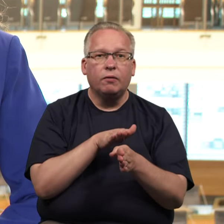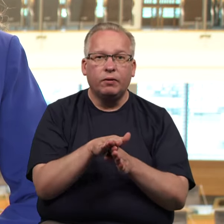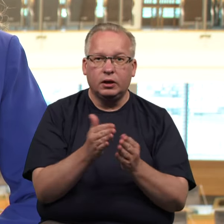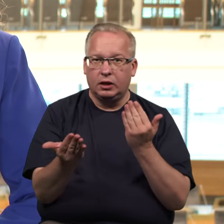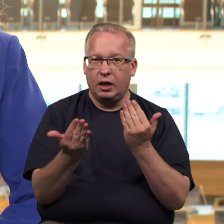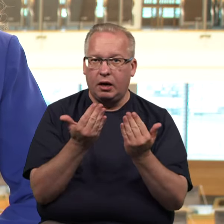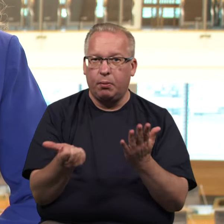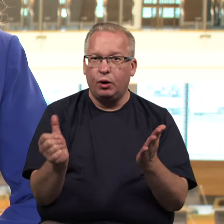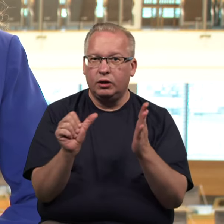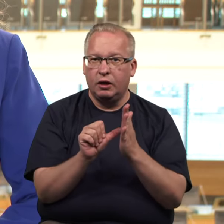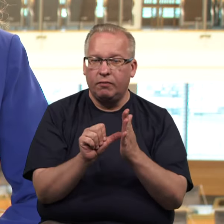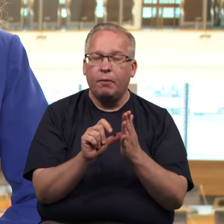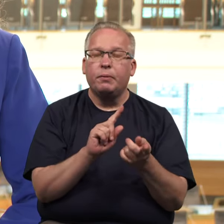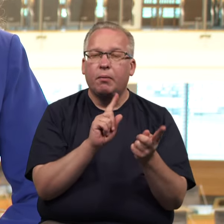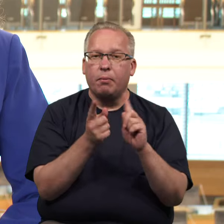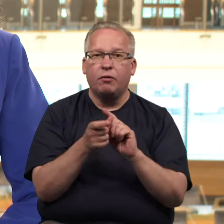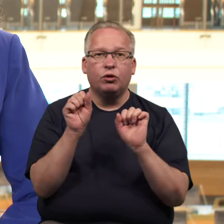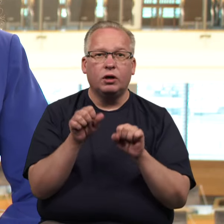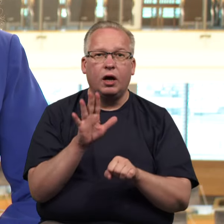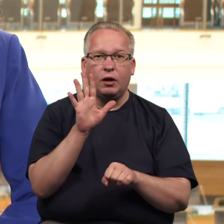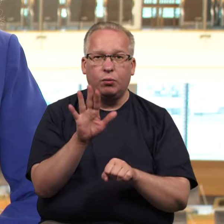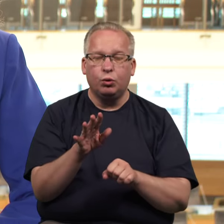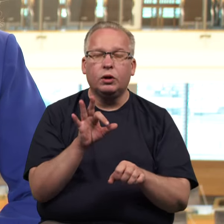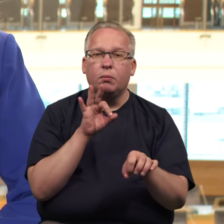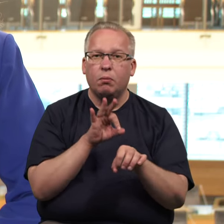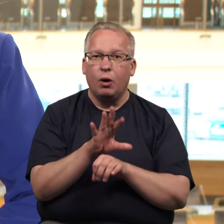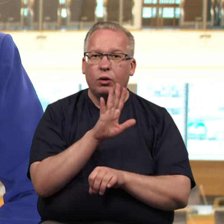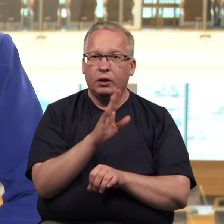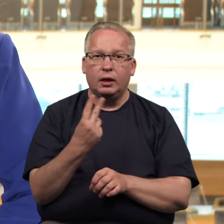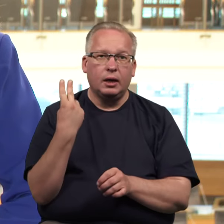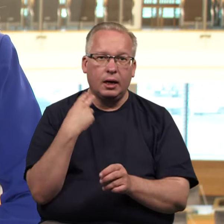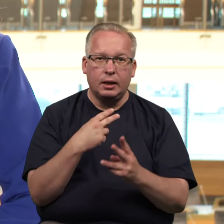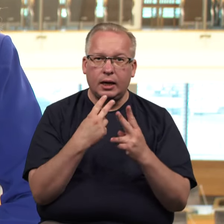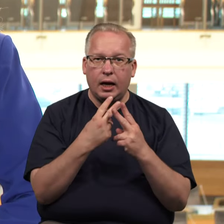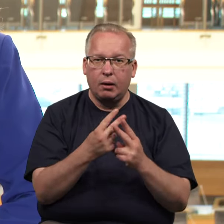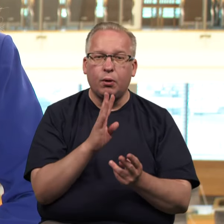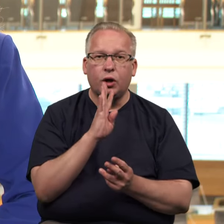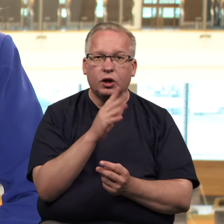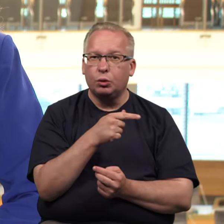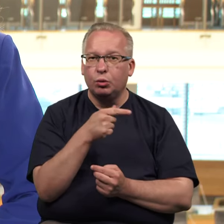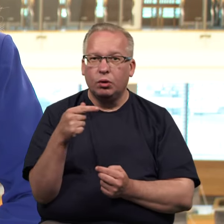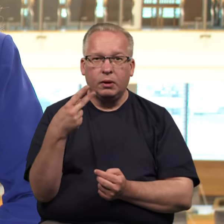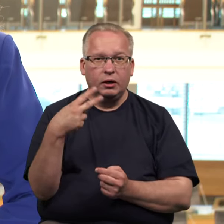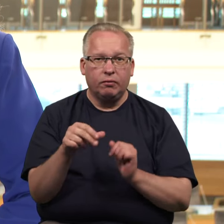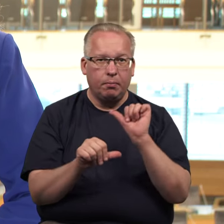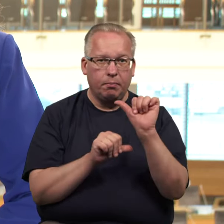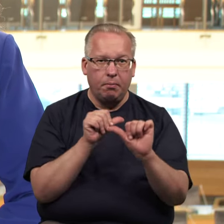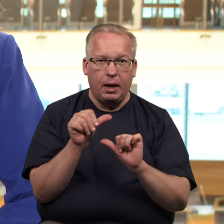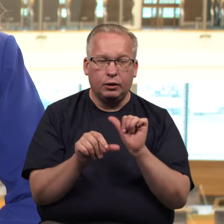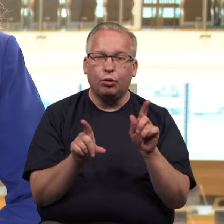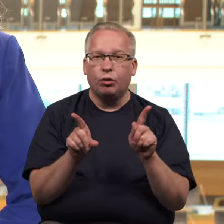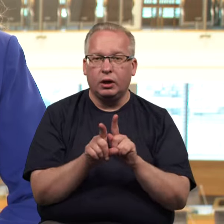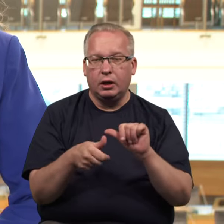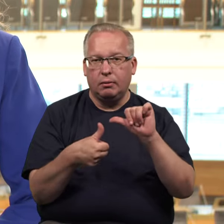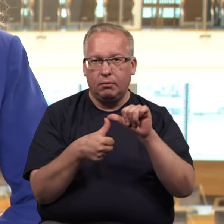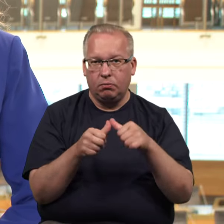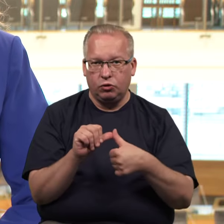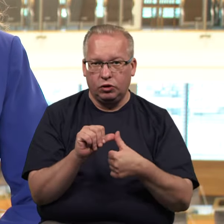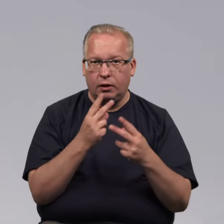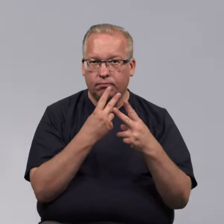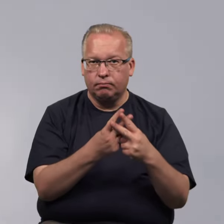arba dalyvavo perversme, galėtų būti baudžiamas ne tik laisvės atėmimu nuo 4 iki 20 metų, bet ir iki gyvos